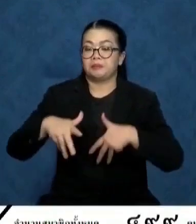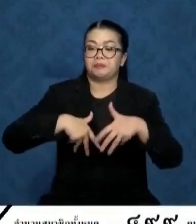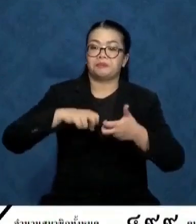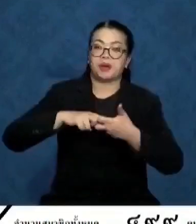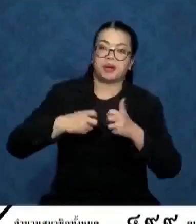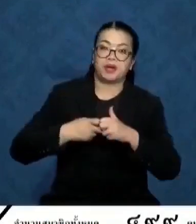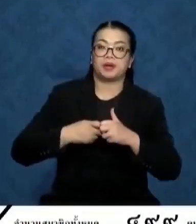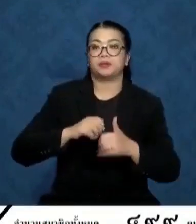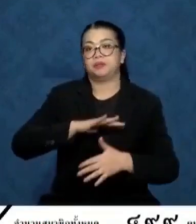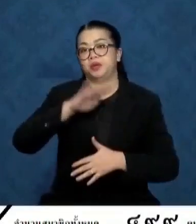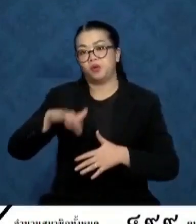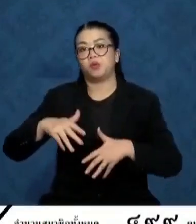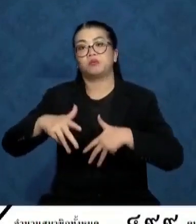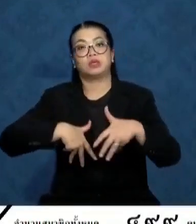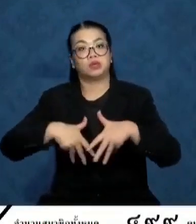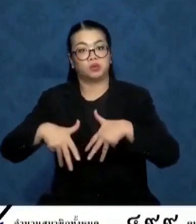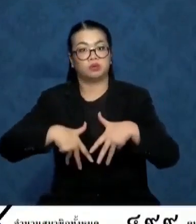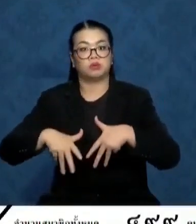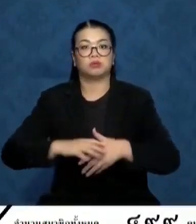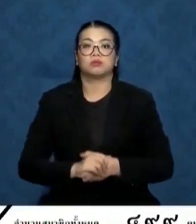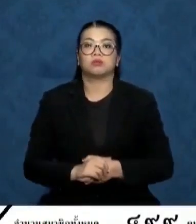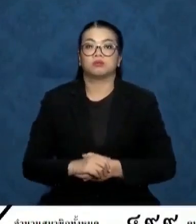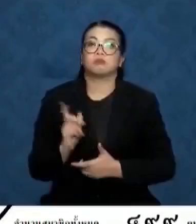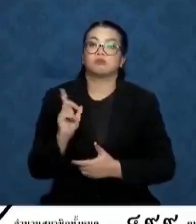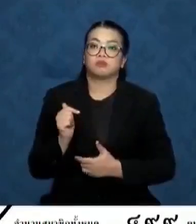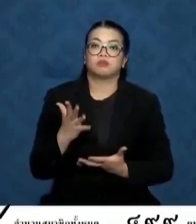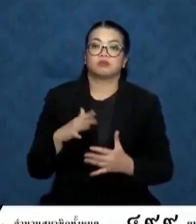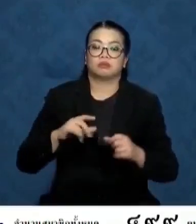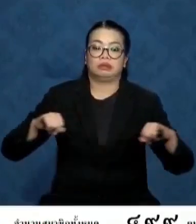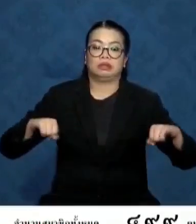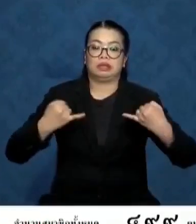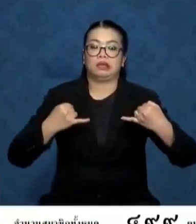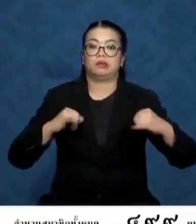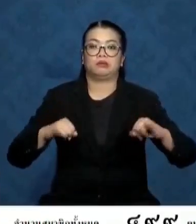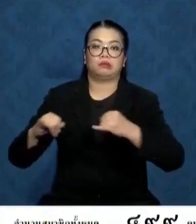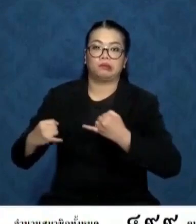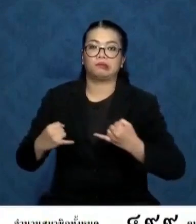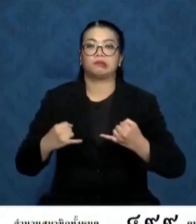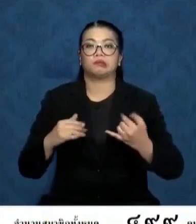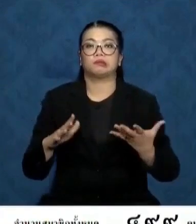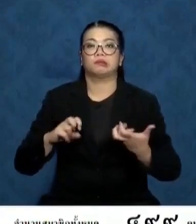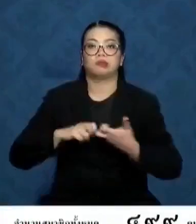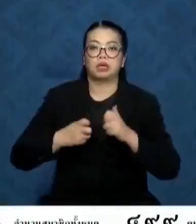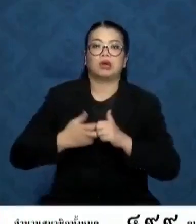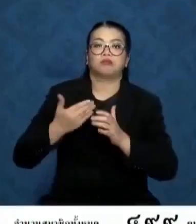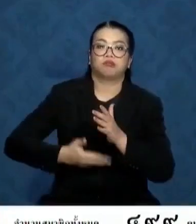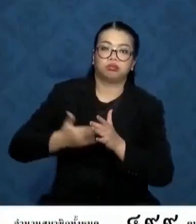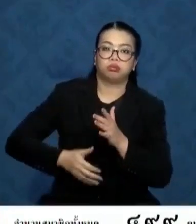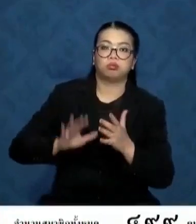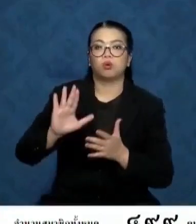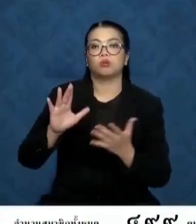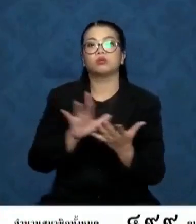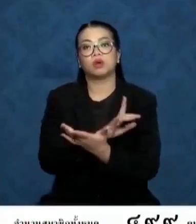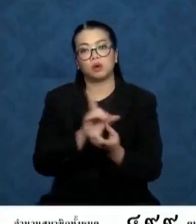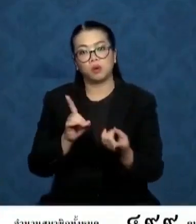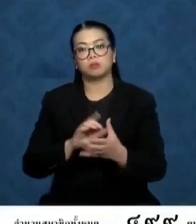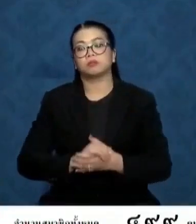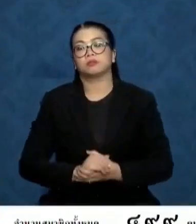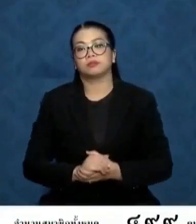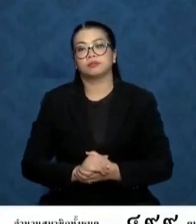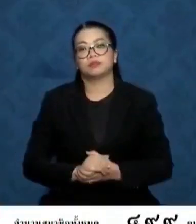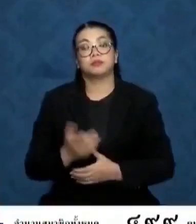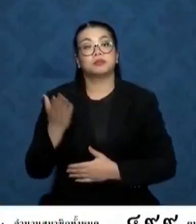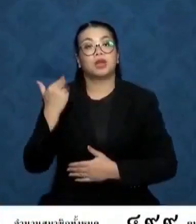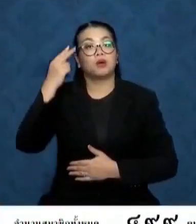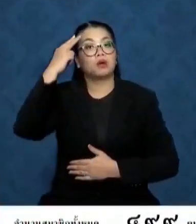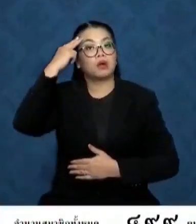ชนแล้วก็ 3คือวิกฤตความขัดแย้งในสังคมท่านนายก